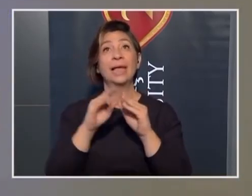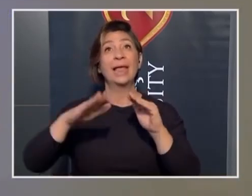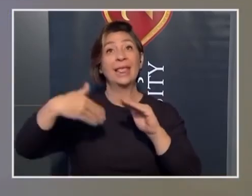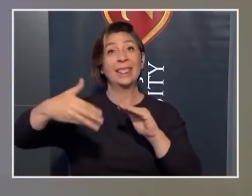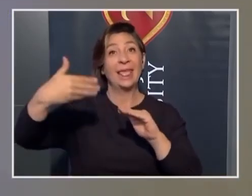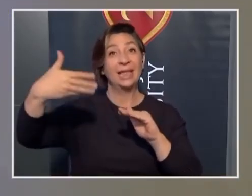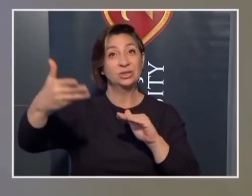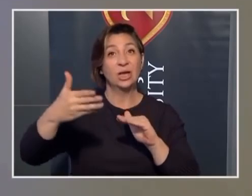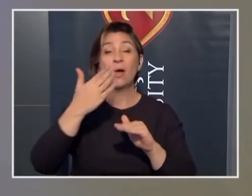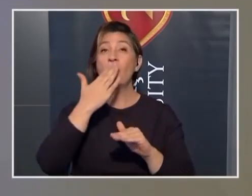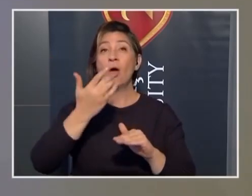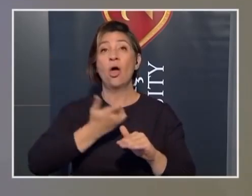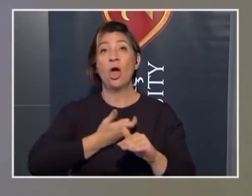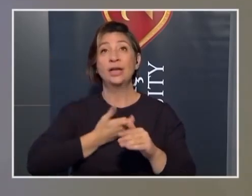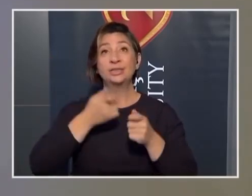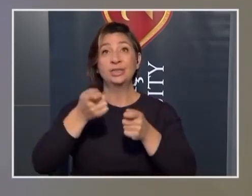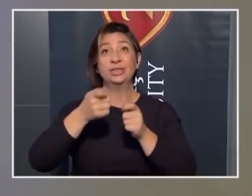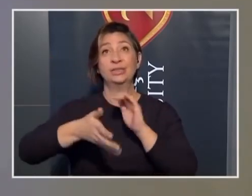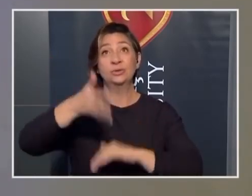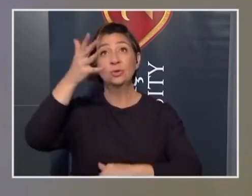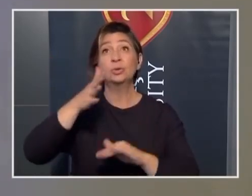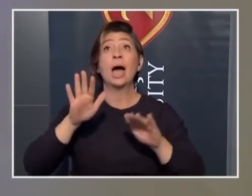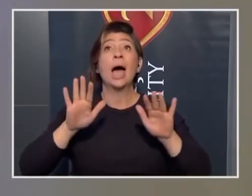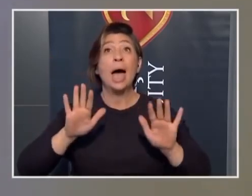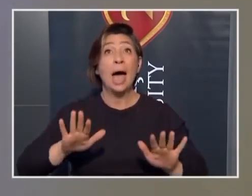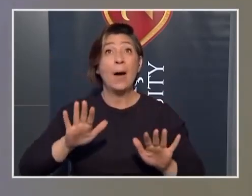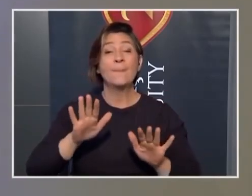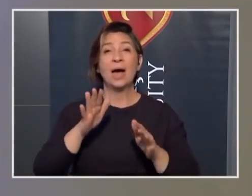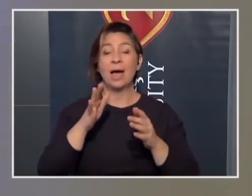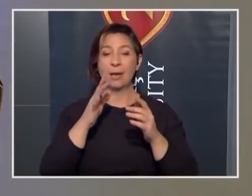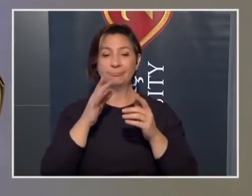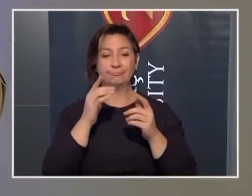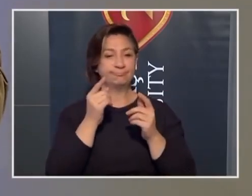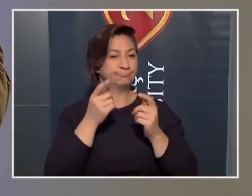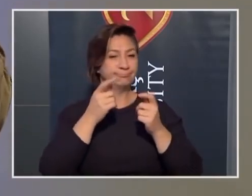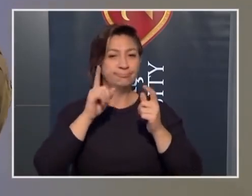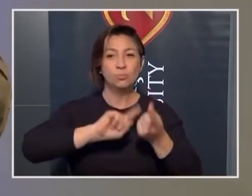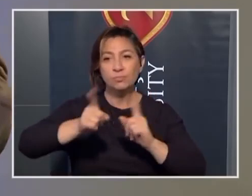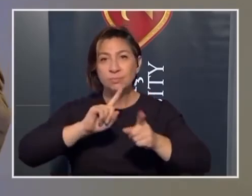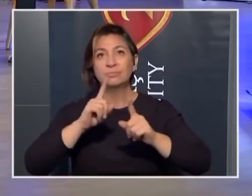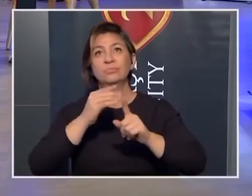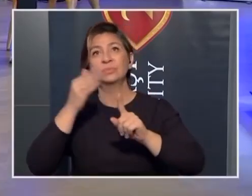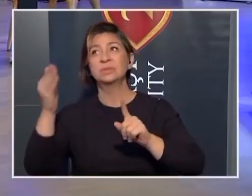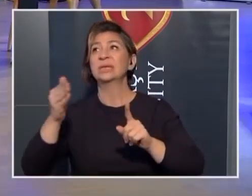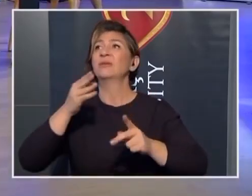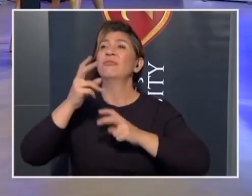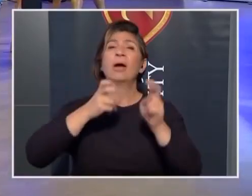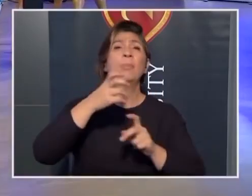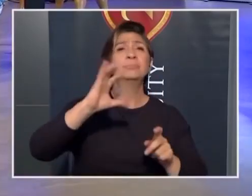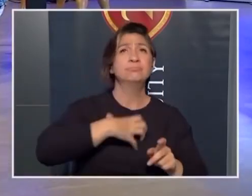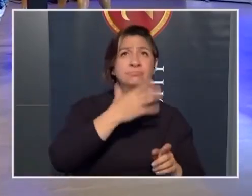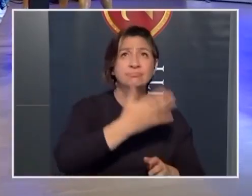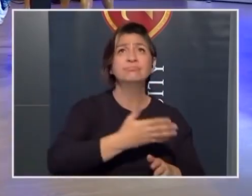geleceğe öğrenci yetiştiriyoruz ama fütüristler dışında ne sanayiciler,